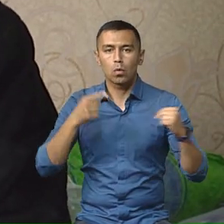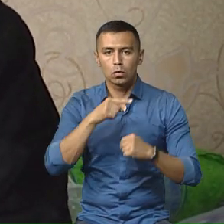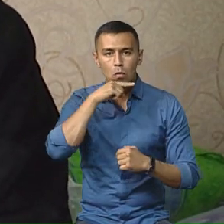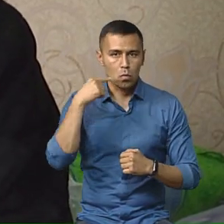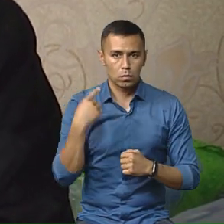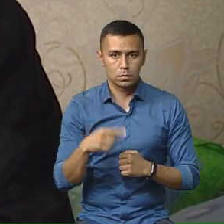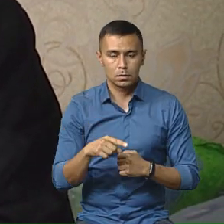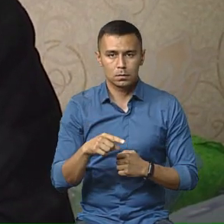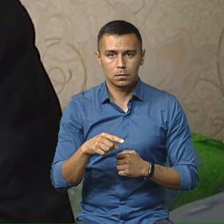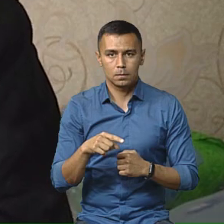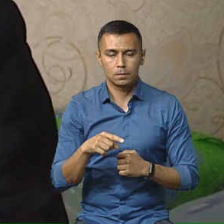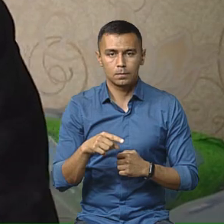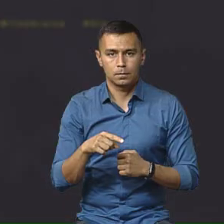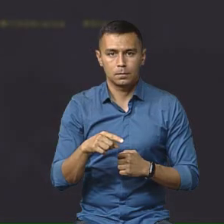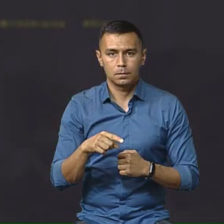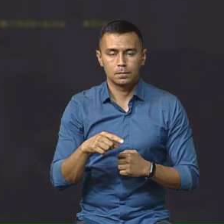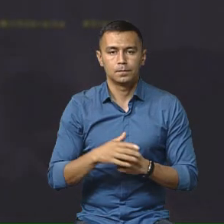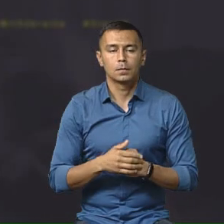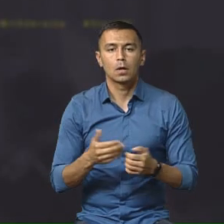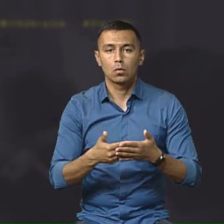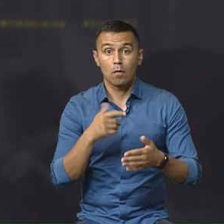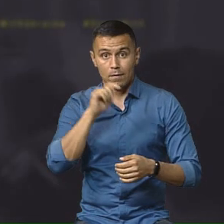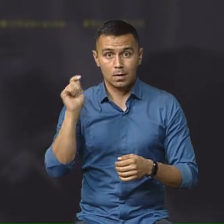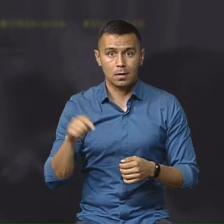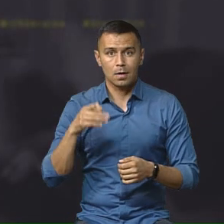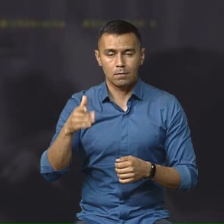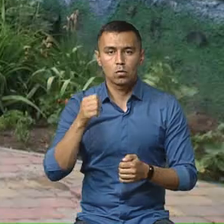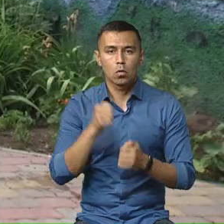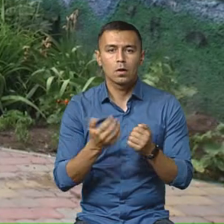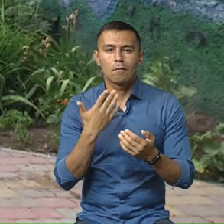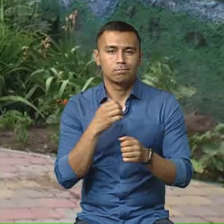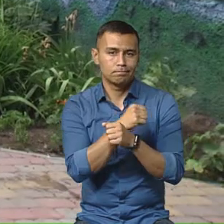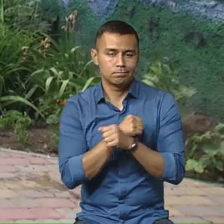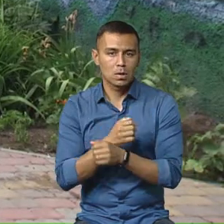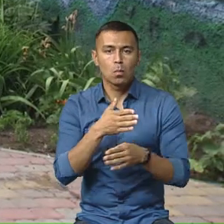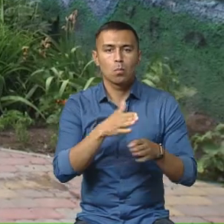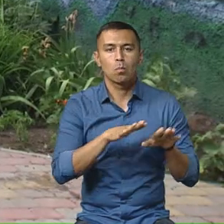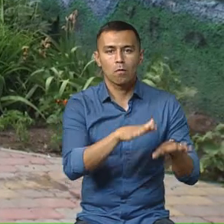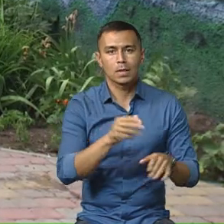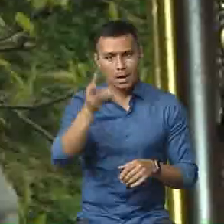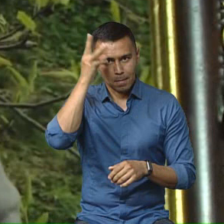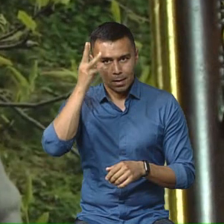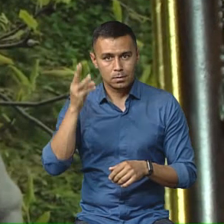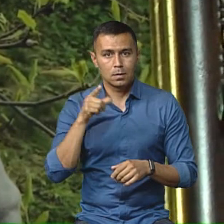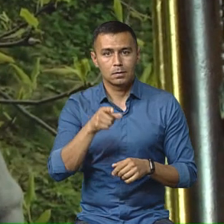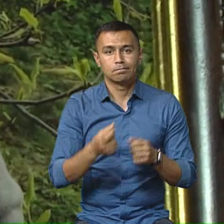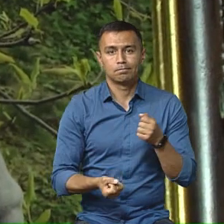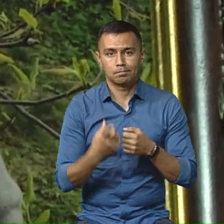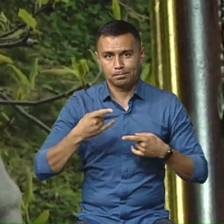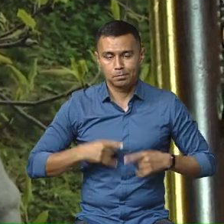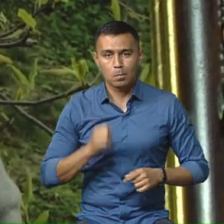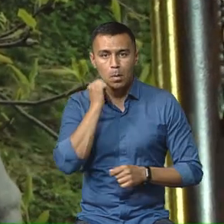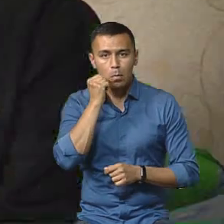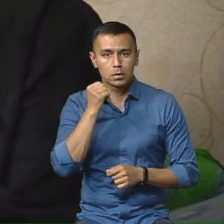русських, значить, рашистів. До війни Олексій Казімір кожні канікули проводив у селі на Хмельниччині, звідки родом його бабуся, каже